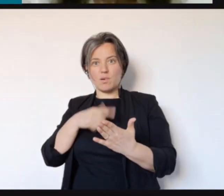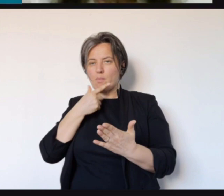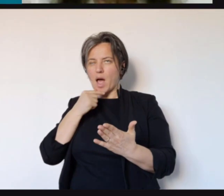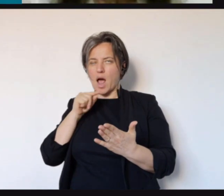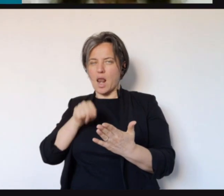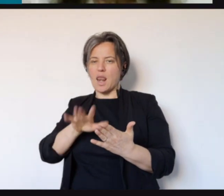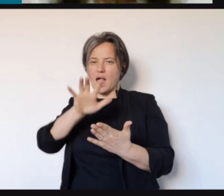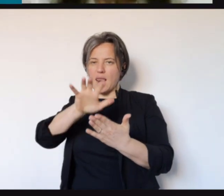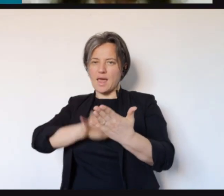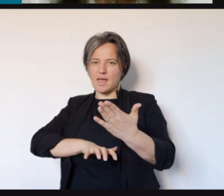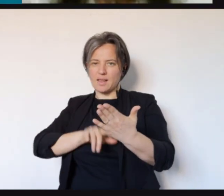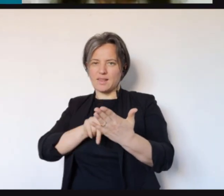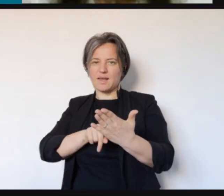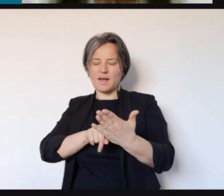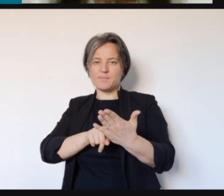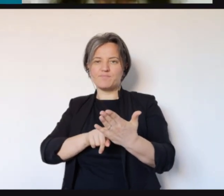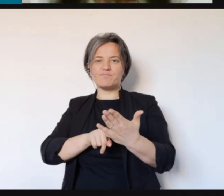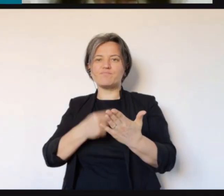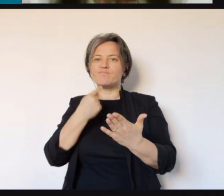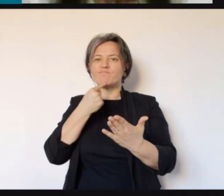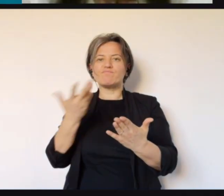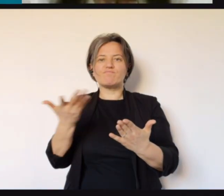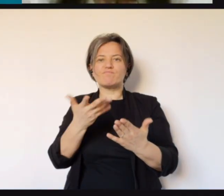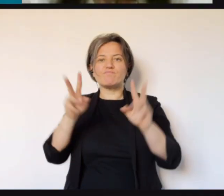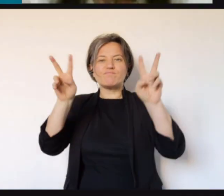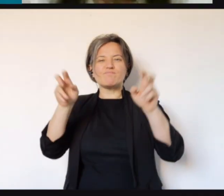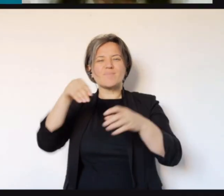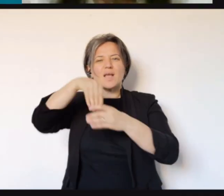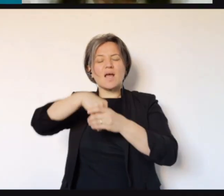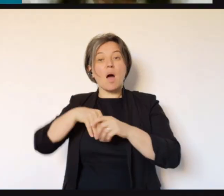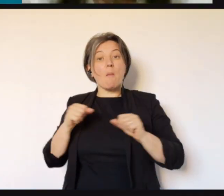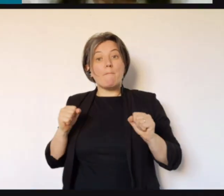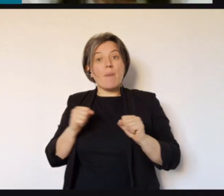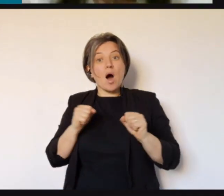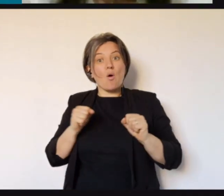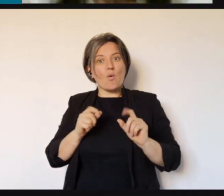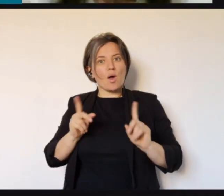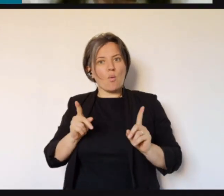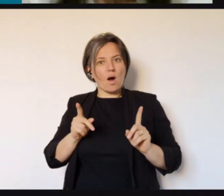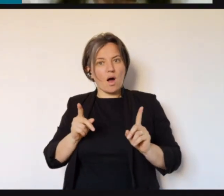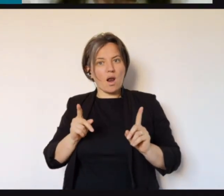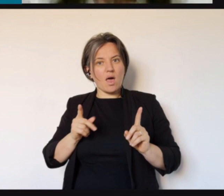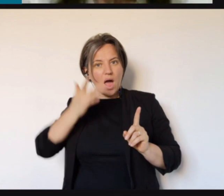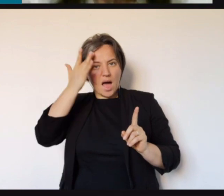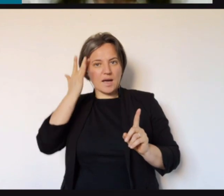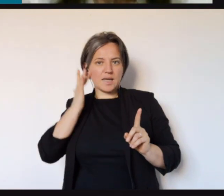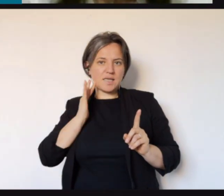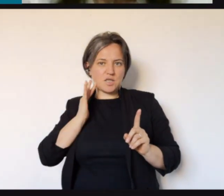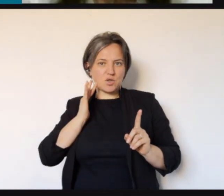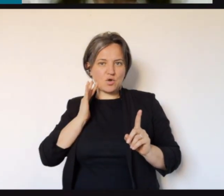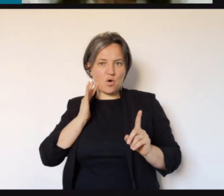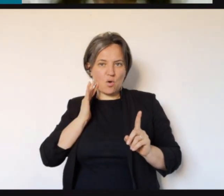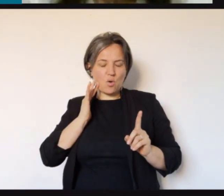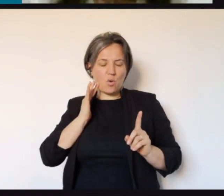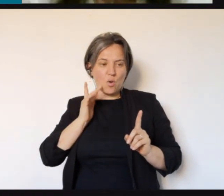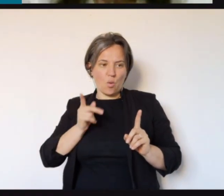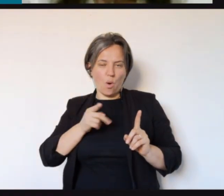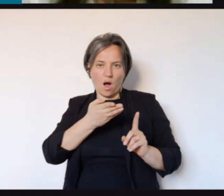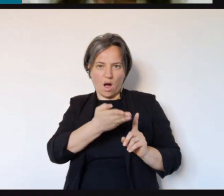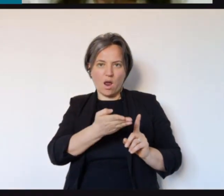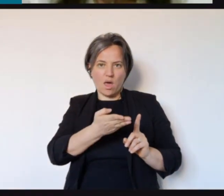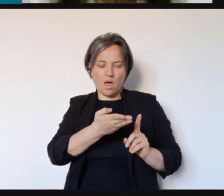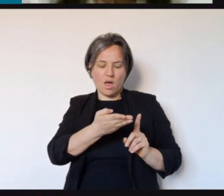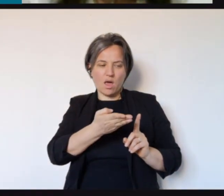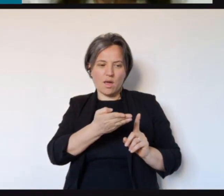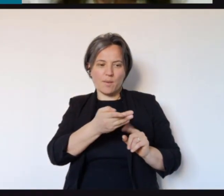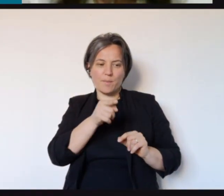Però l'aspetto è che la paura è che vi possiate, cioè che le persone